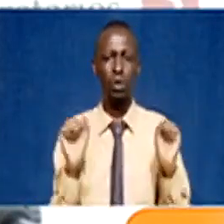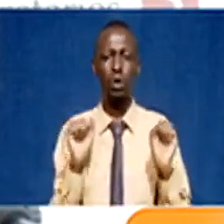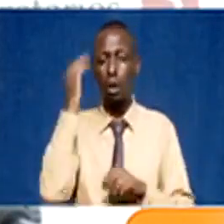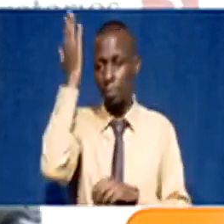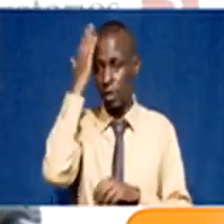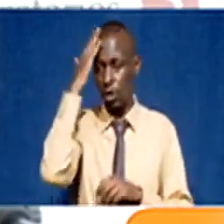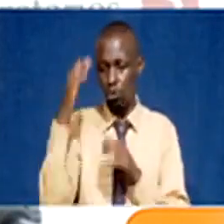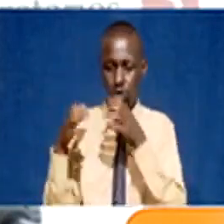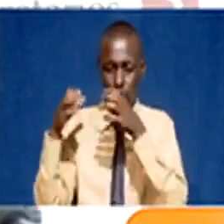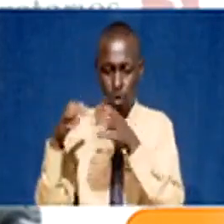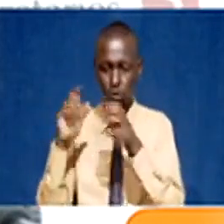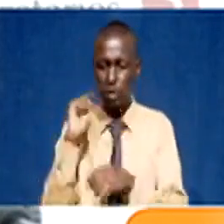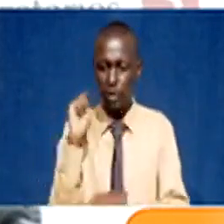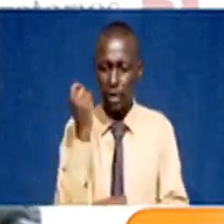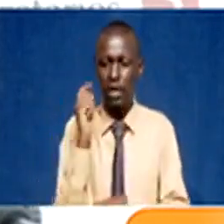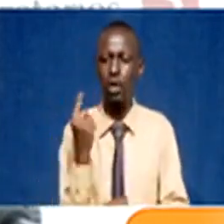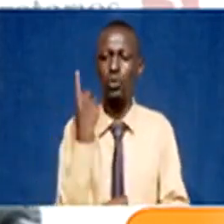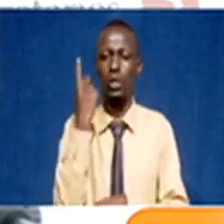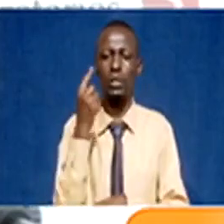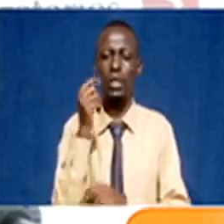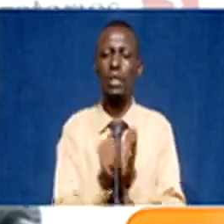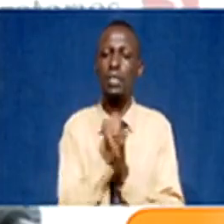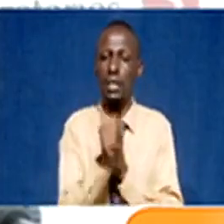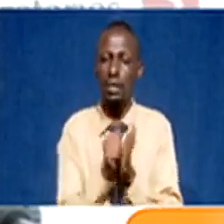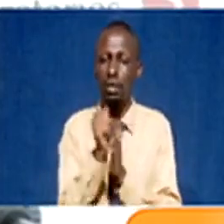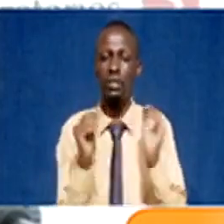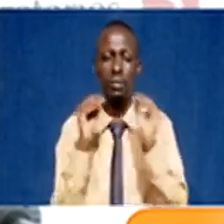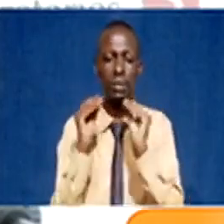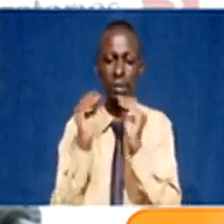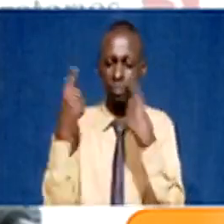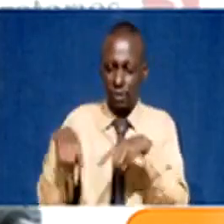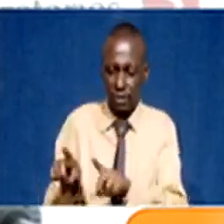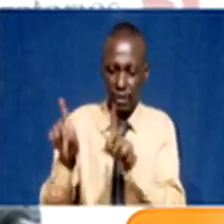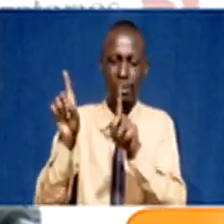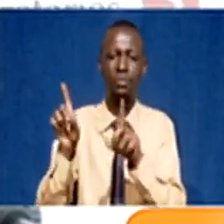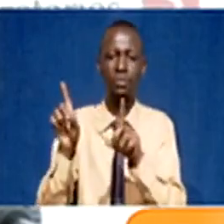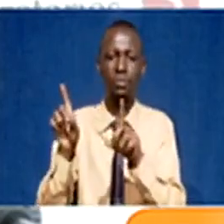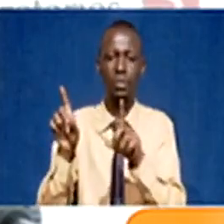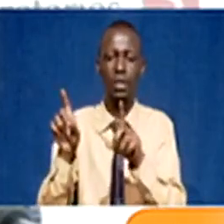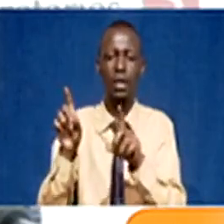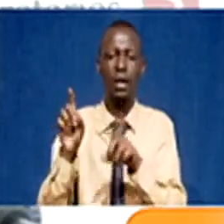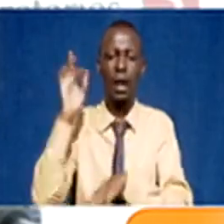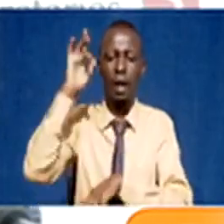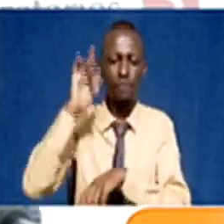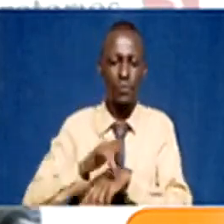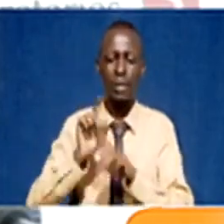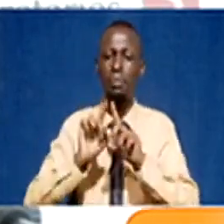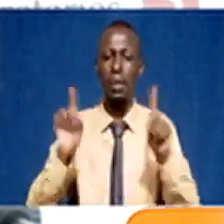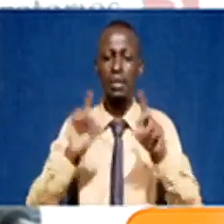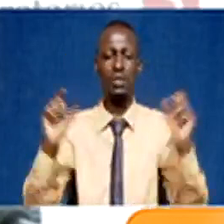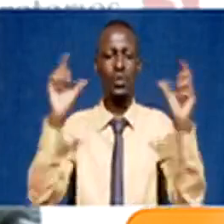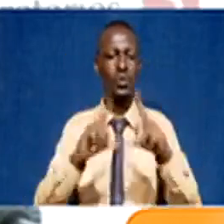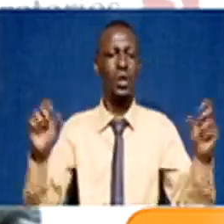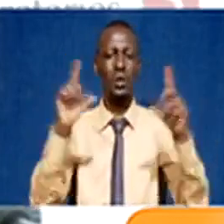Kwanza coalition meeting here in Arusha are themselves feeling it, but they don't want to say it. They don't want to